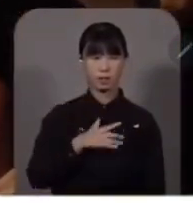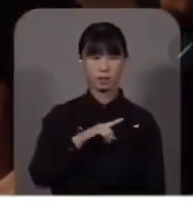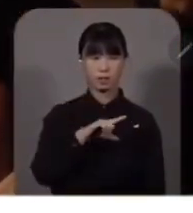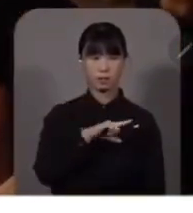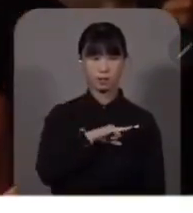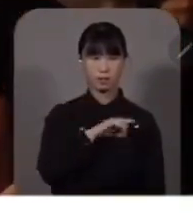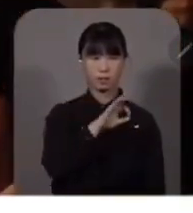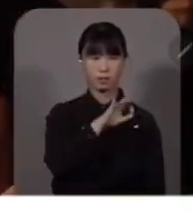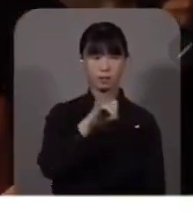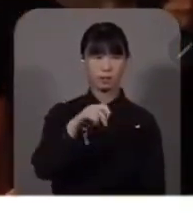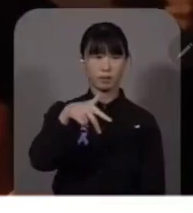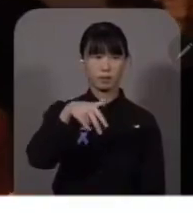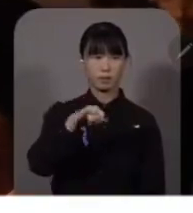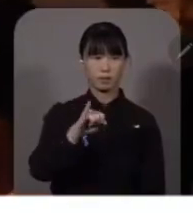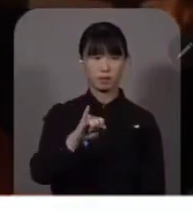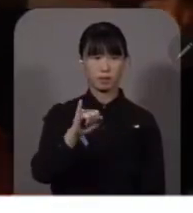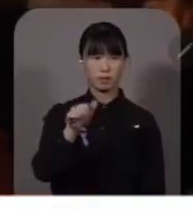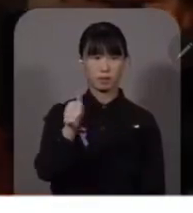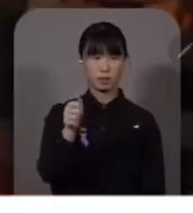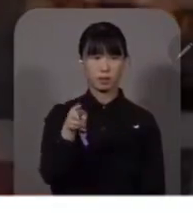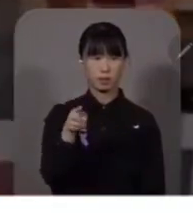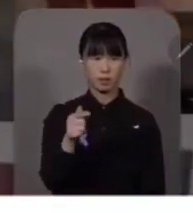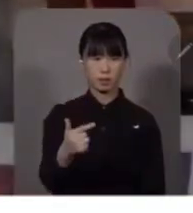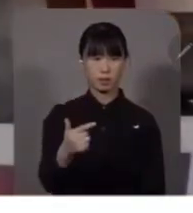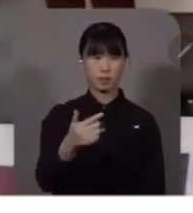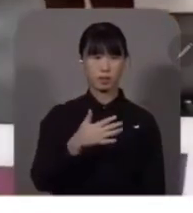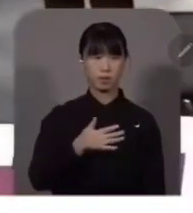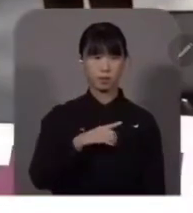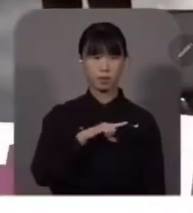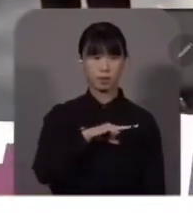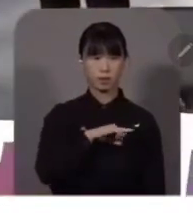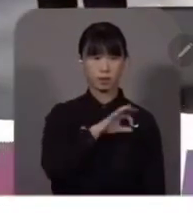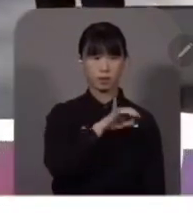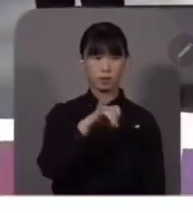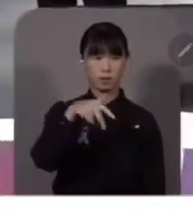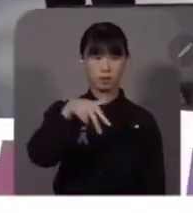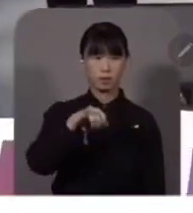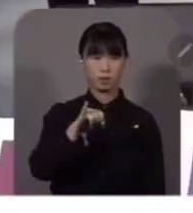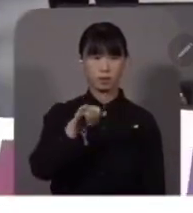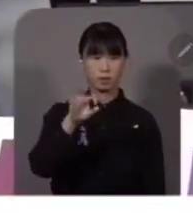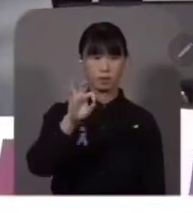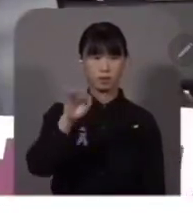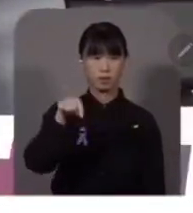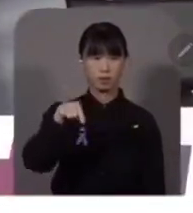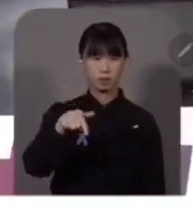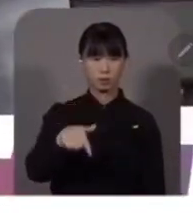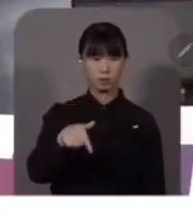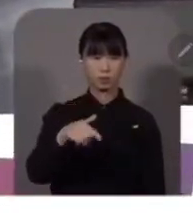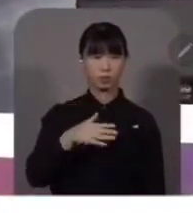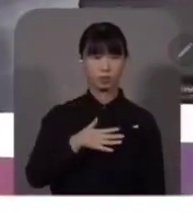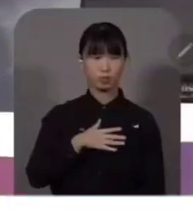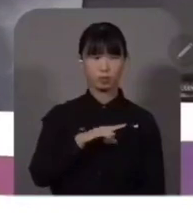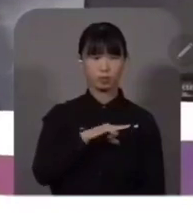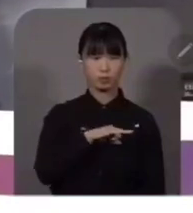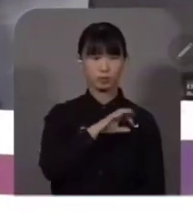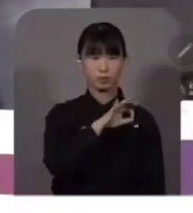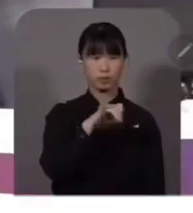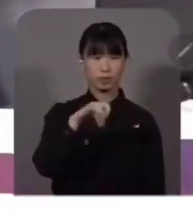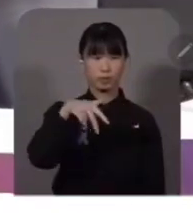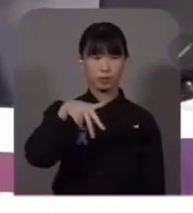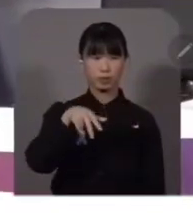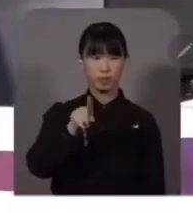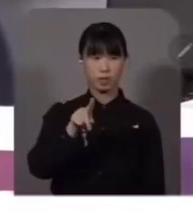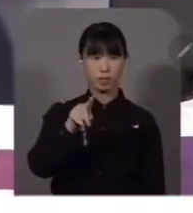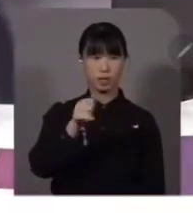내 이름은 이지현. 내 이름은 이진우. 내